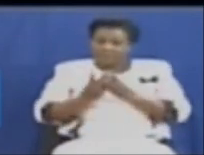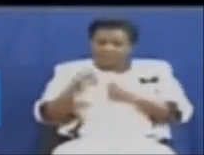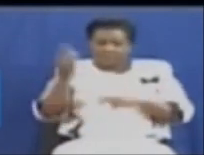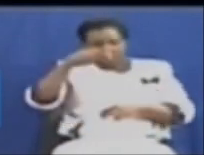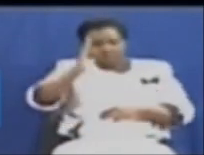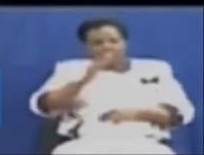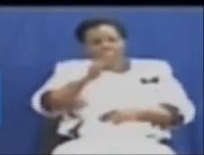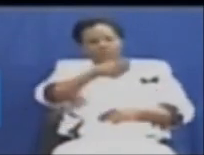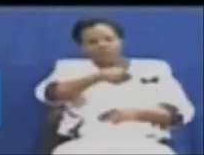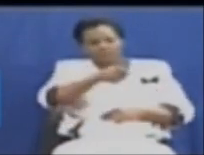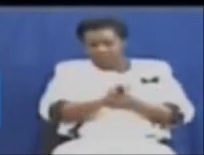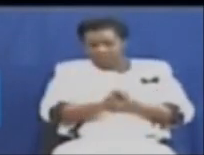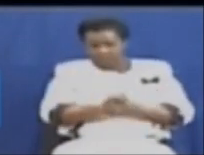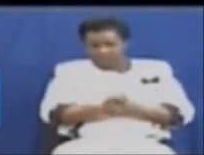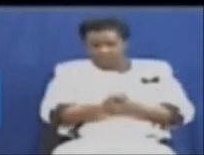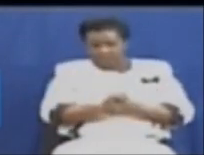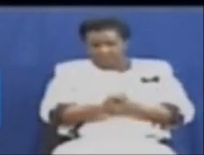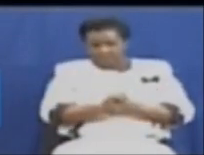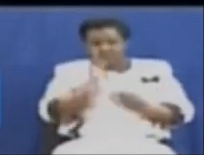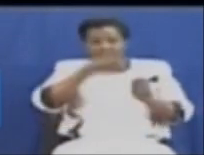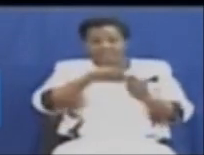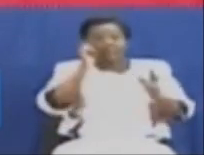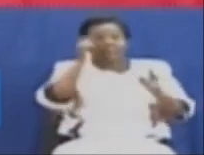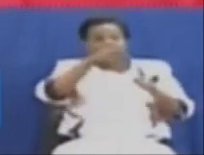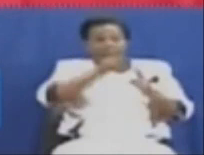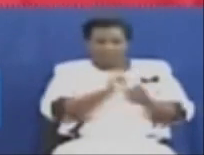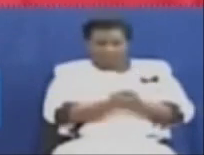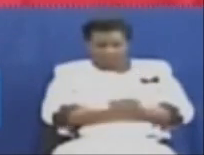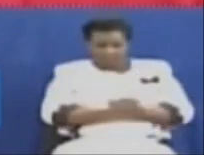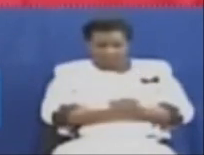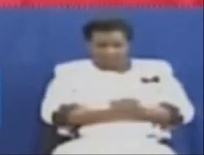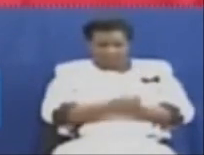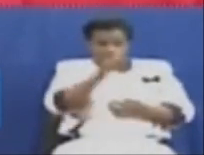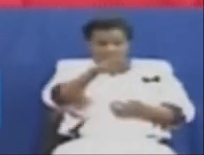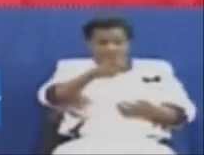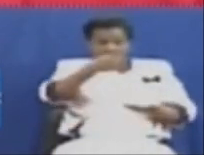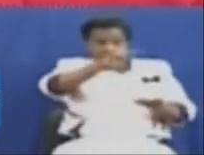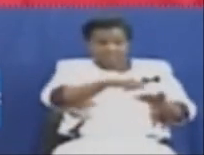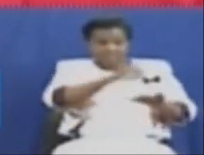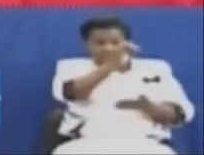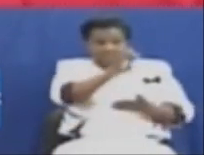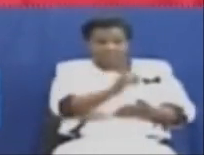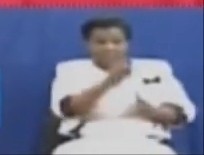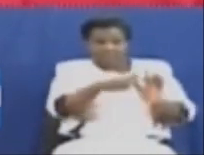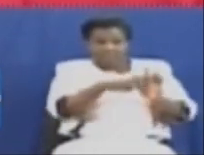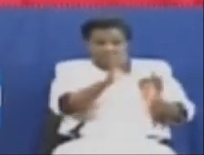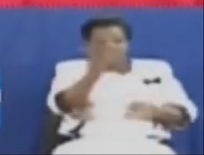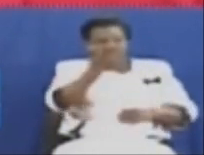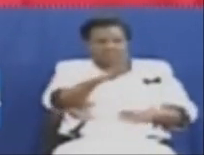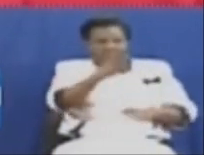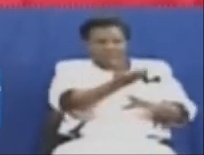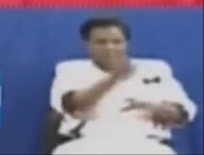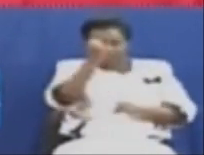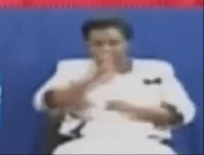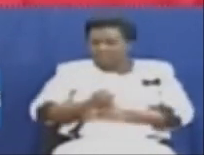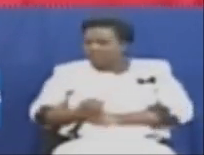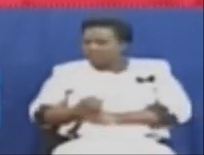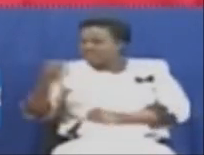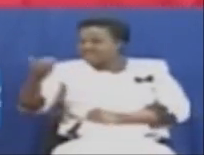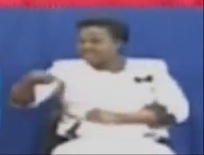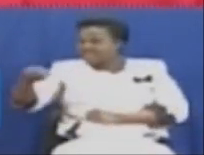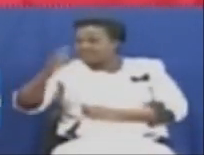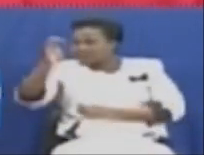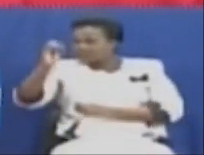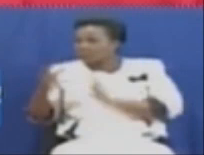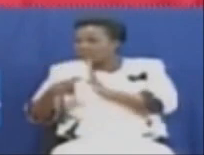hiyo mijini kwa zaidi ya 80% na vijijini kwa 70%. Mheshimiwa Waziri Mkuu, mwaka jana EWURA